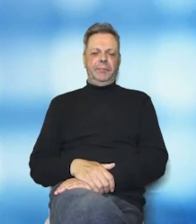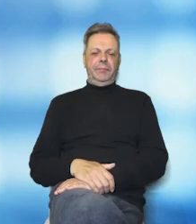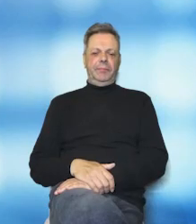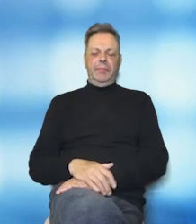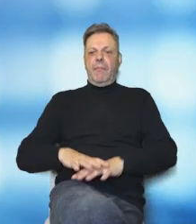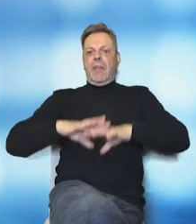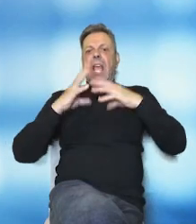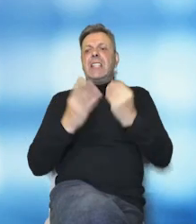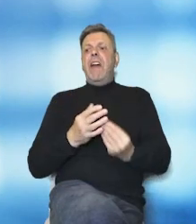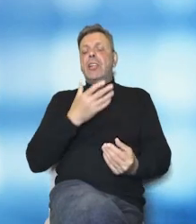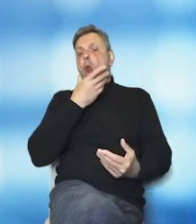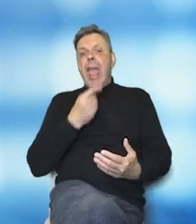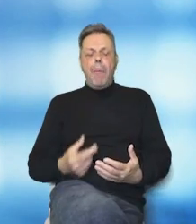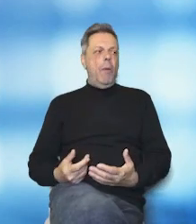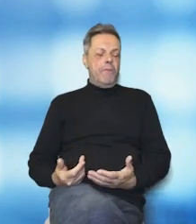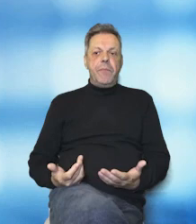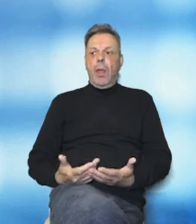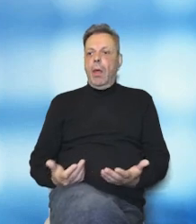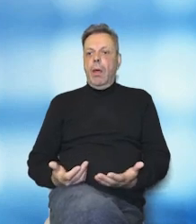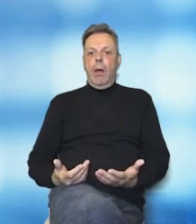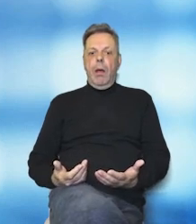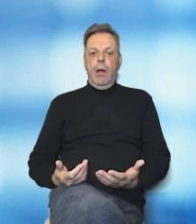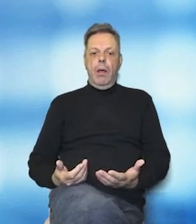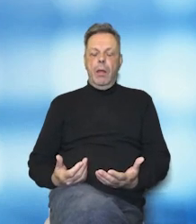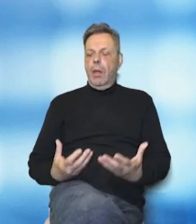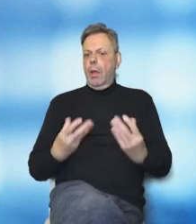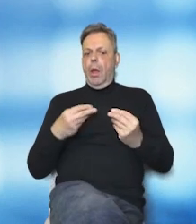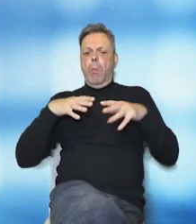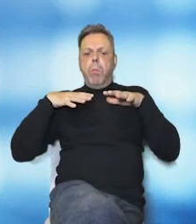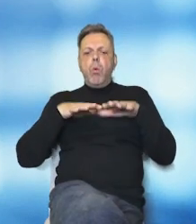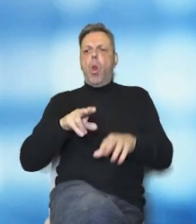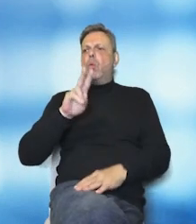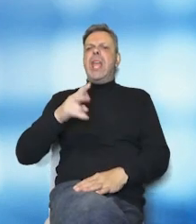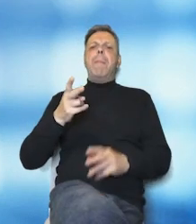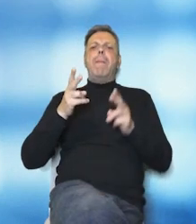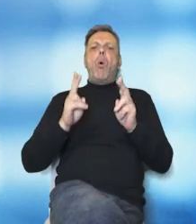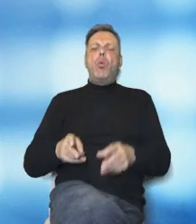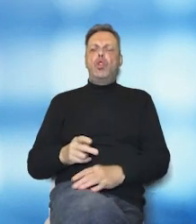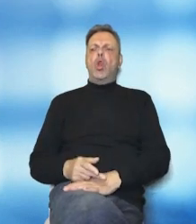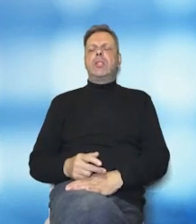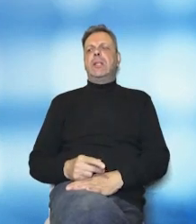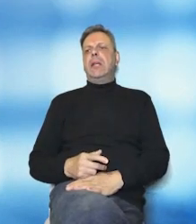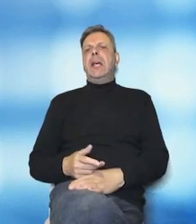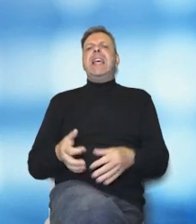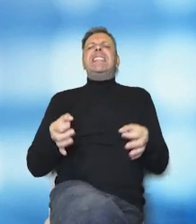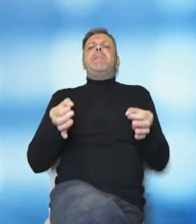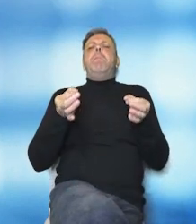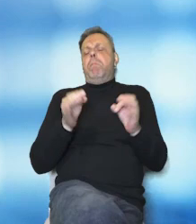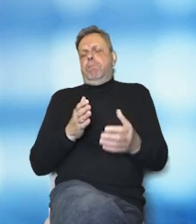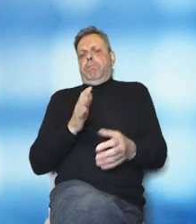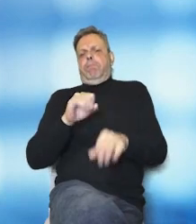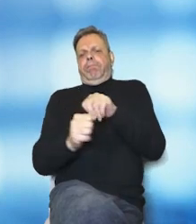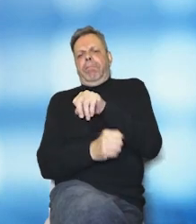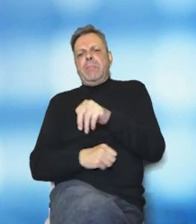Sve to divno i krasno. Ovoga, puno ljudi ima mogućnost, kažu, specijalizirati, ali to baš i